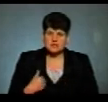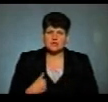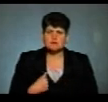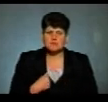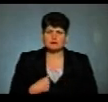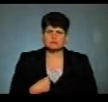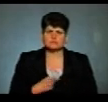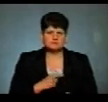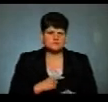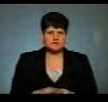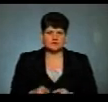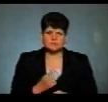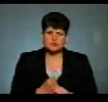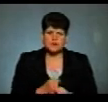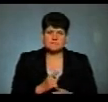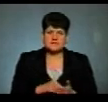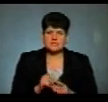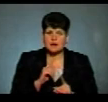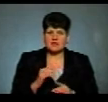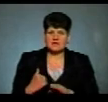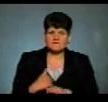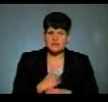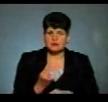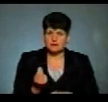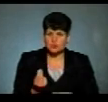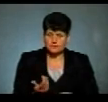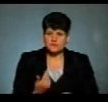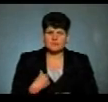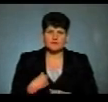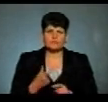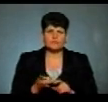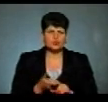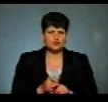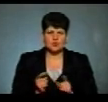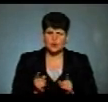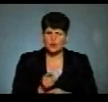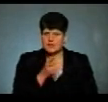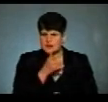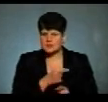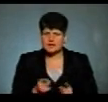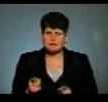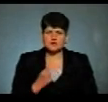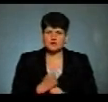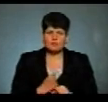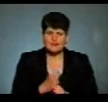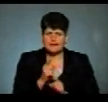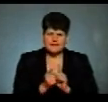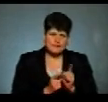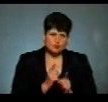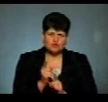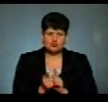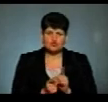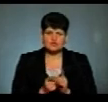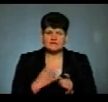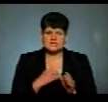оперативно спрацювали, міська рада виділила суму грошей, ми в дуже короткі терміни зробили реконструкцію